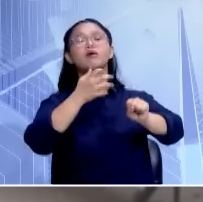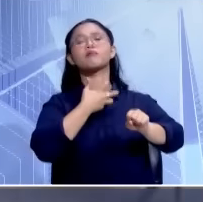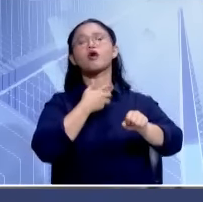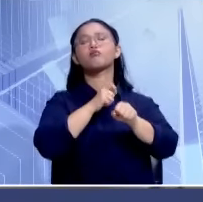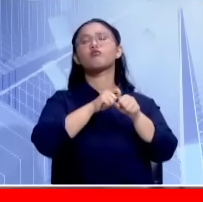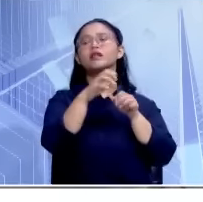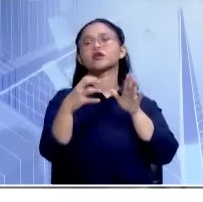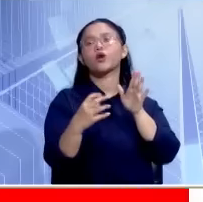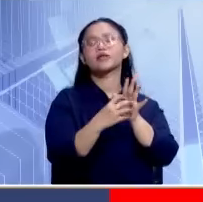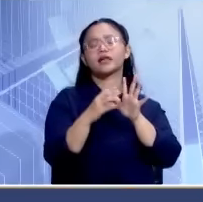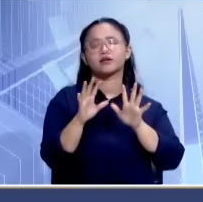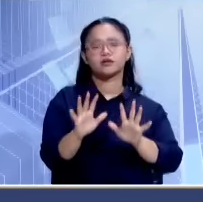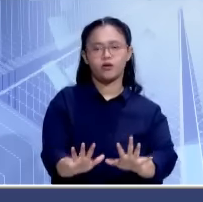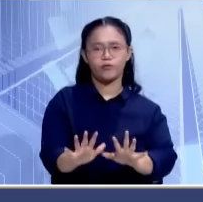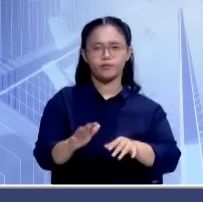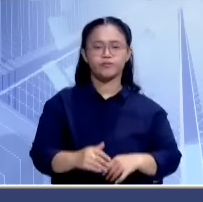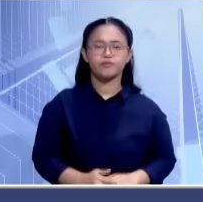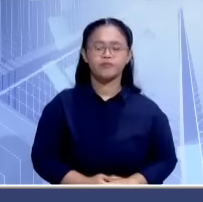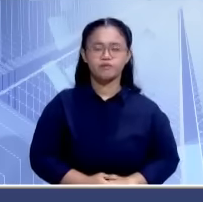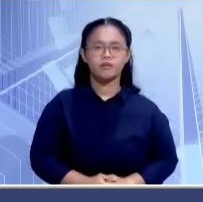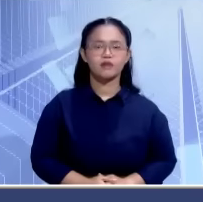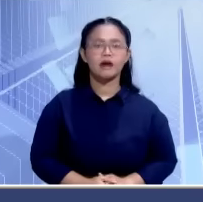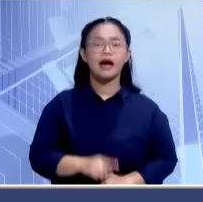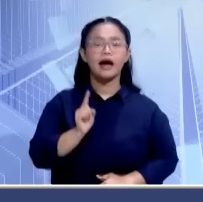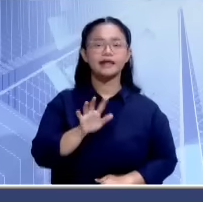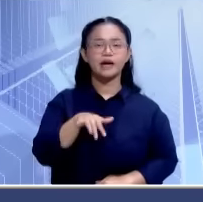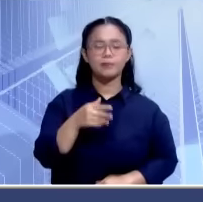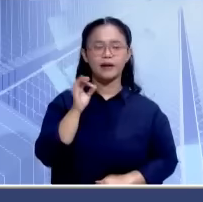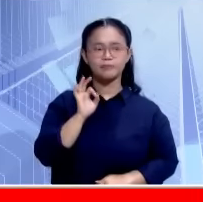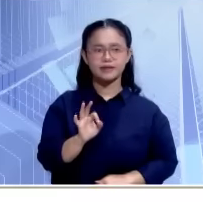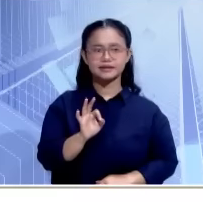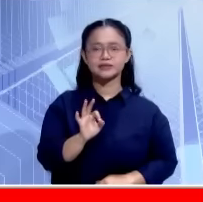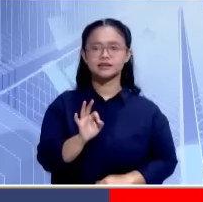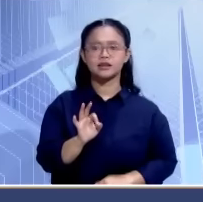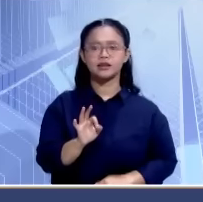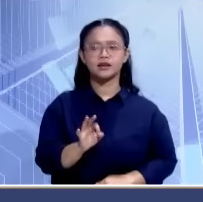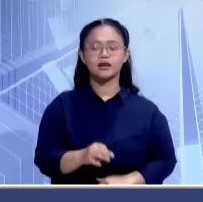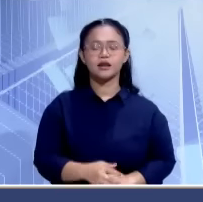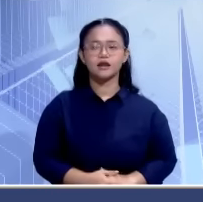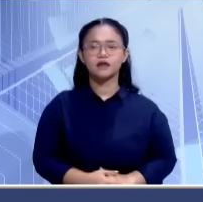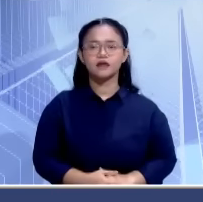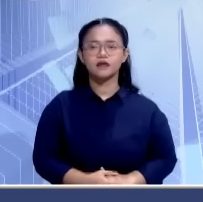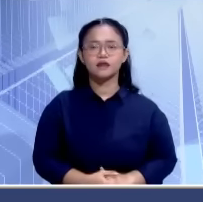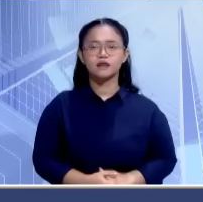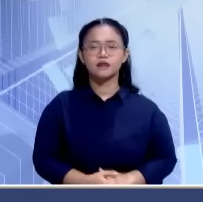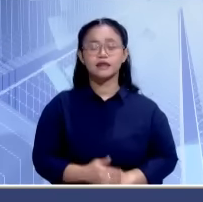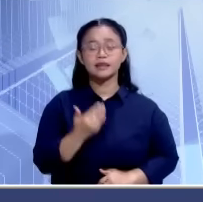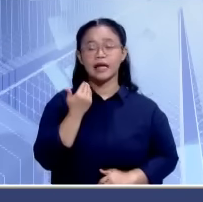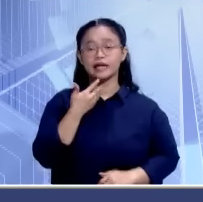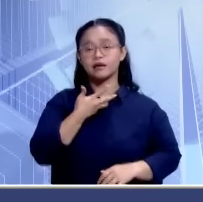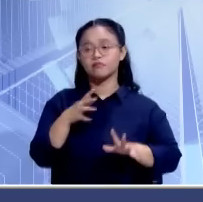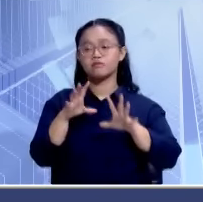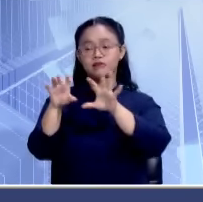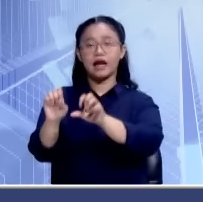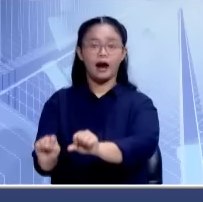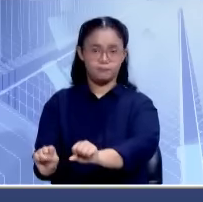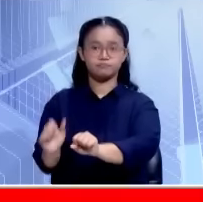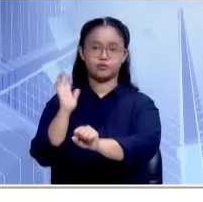semata. Kita tim dari patroli untuk mengamankan atau